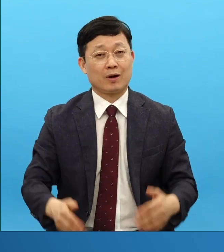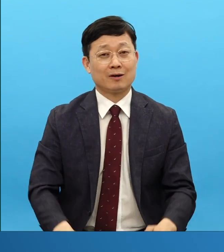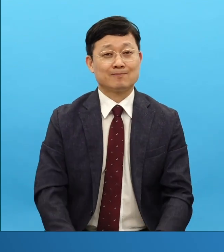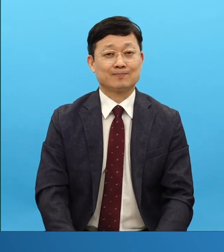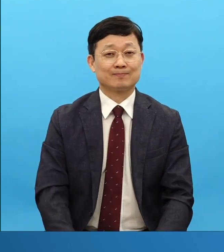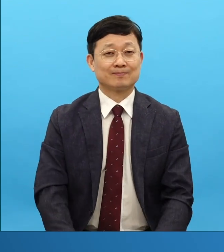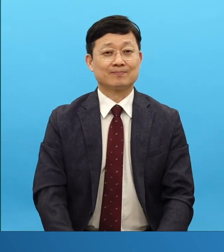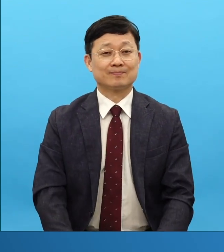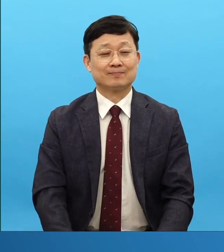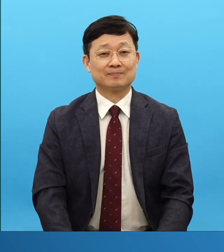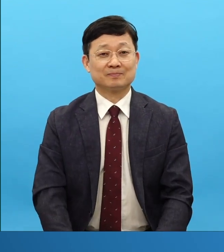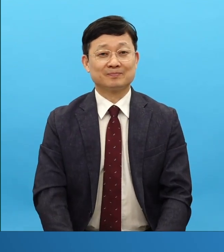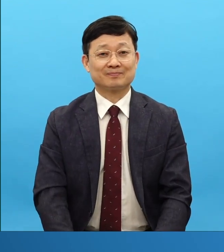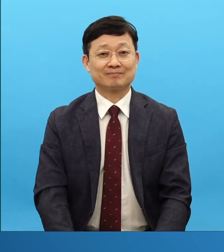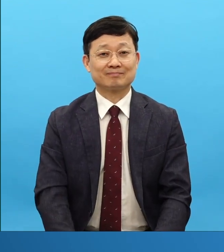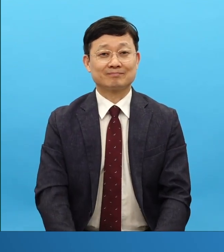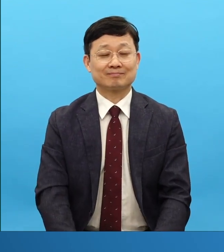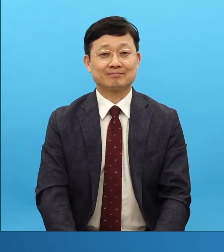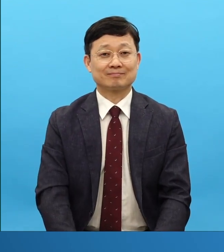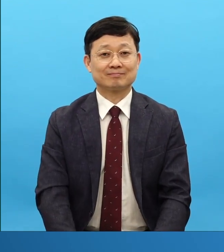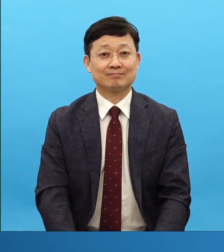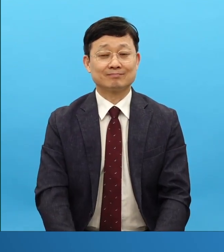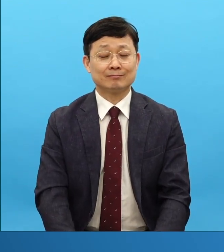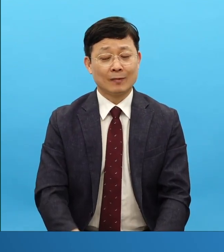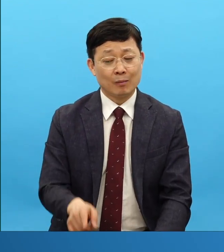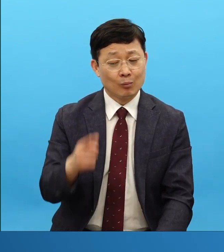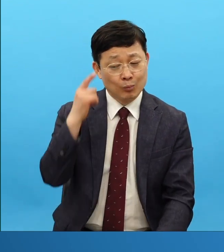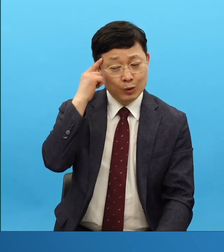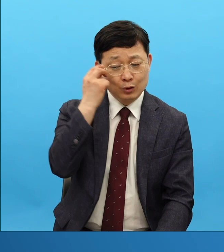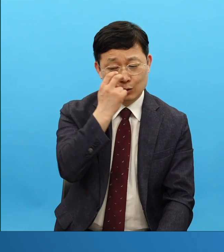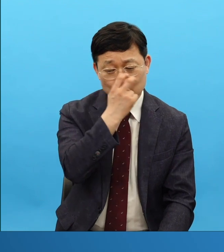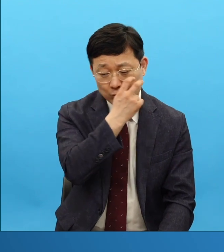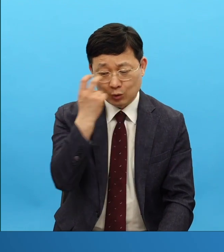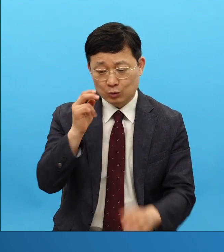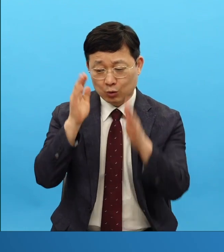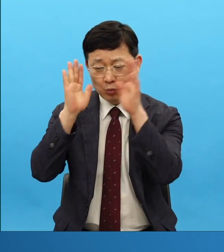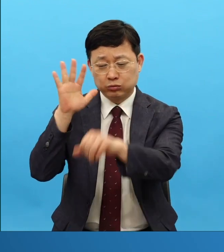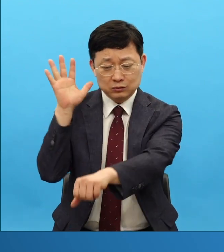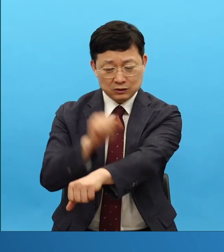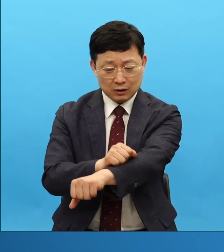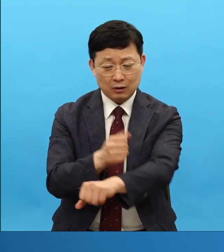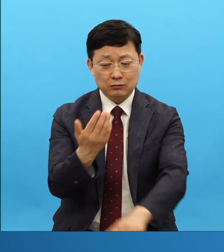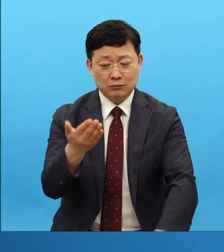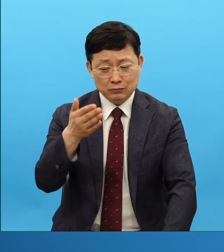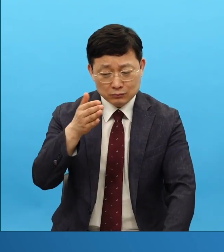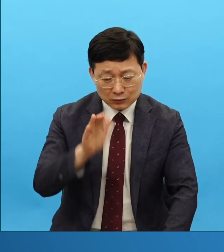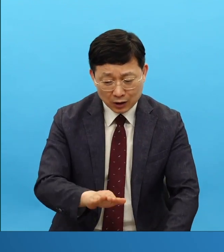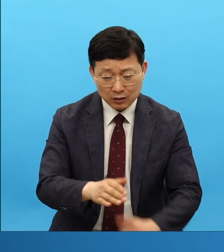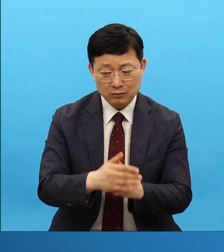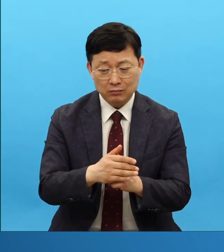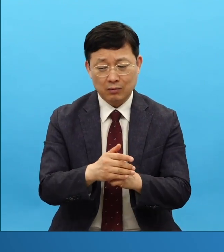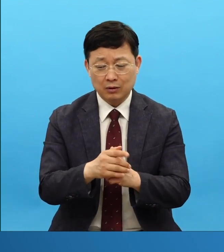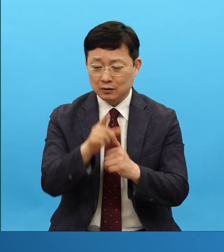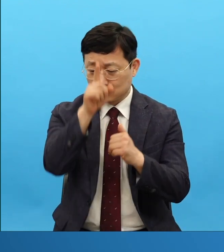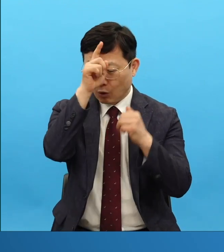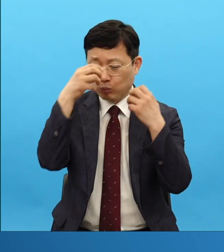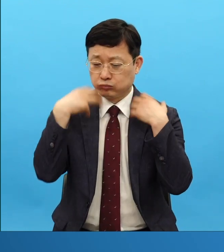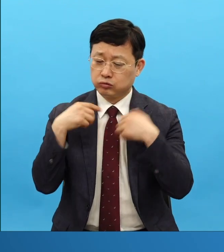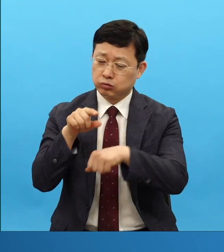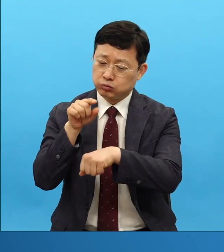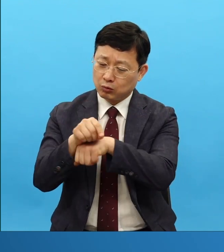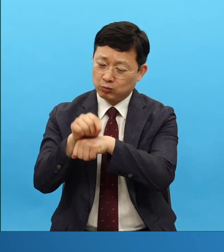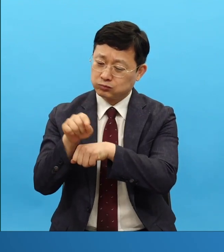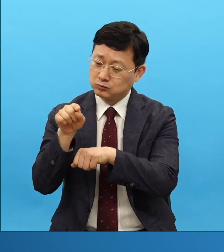global age. 그러니까 그분들이 다 그 공부도 잘한 분들이고 다른 분들인데 너무 시대를 못 보는